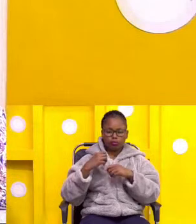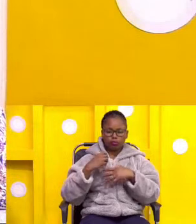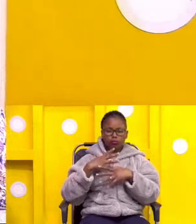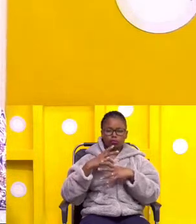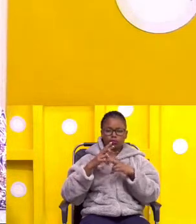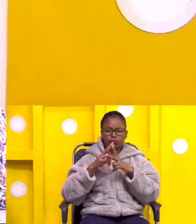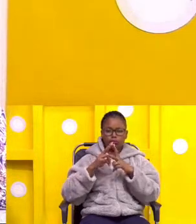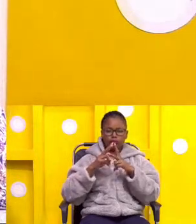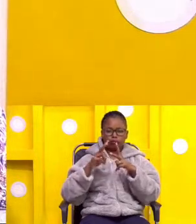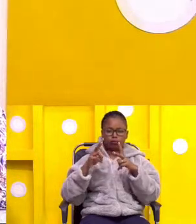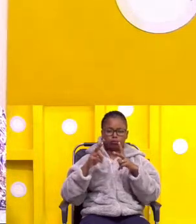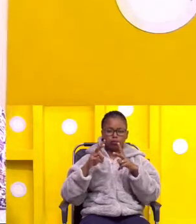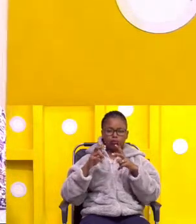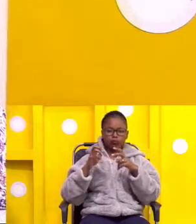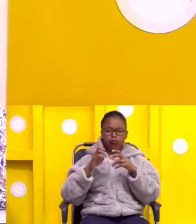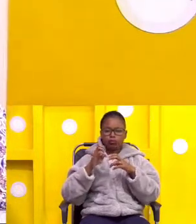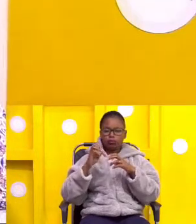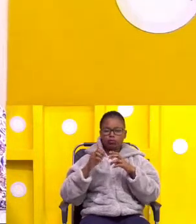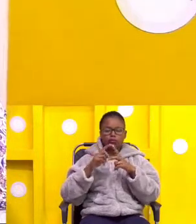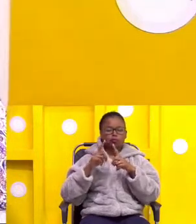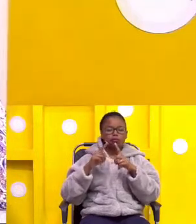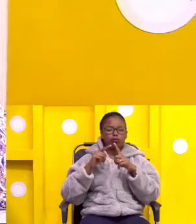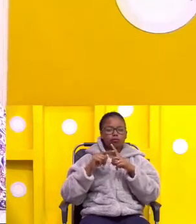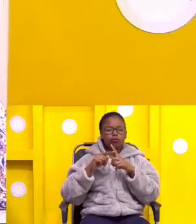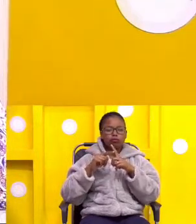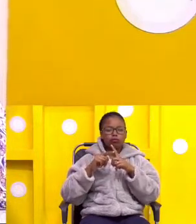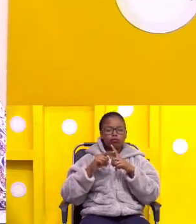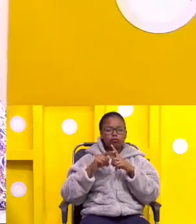Ugu ni unamenya lirio kalitaya? Yes, inajua.